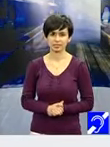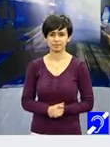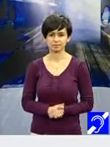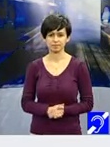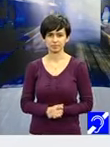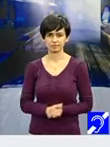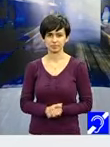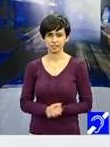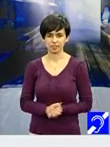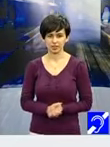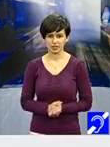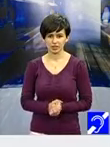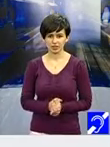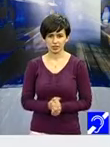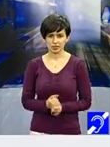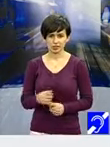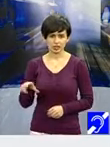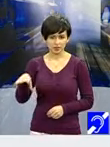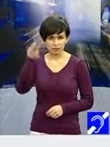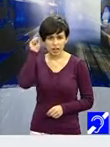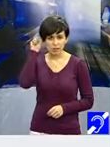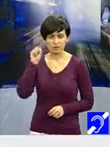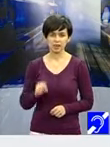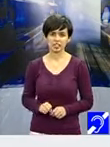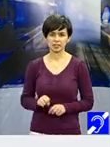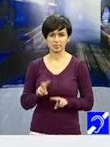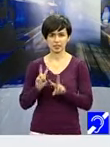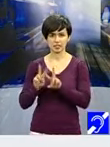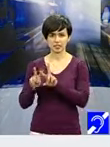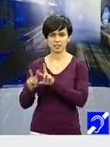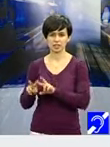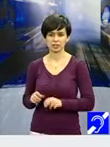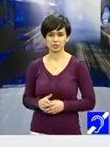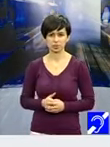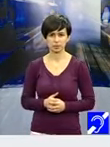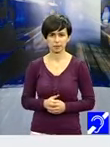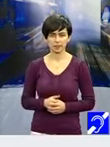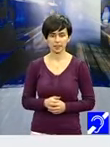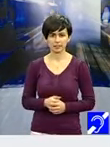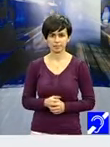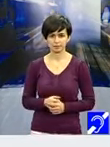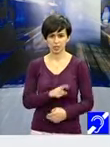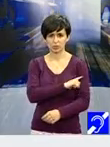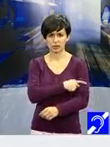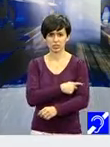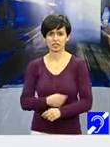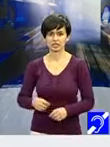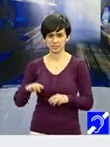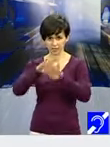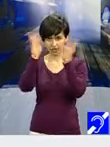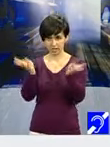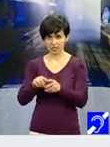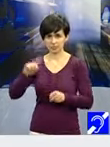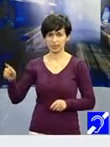Am aflat de el pe site. Pe site-ul Agenției Spațiale Europene sunt lansate foarte multe concursuri